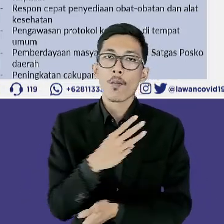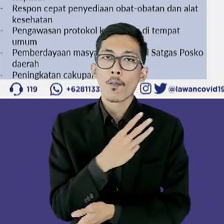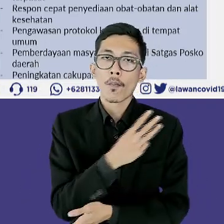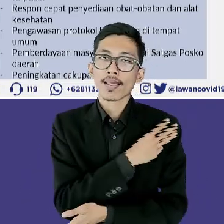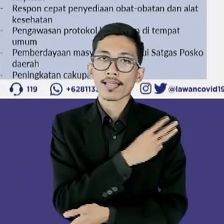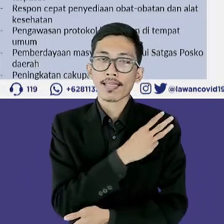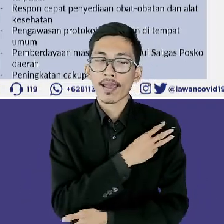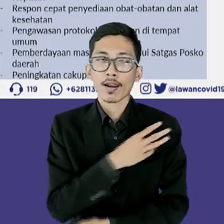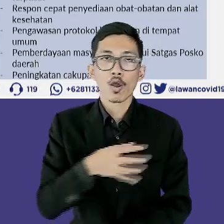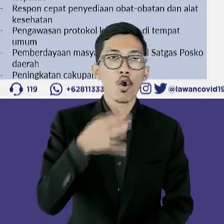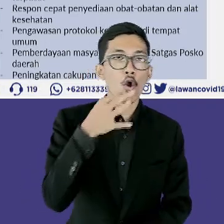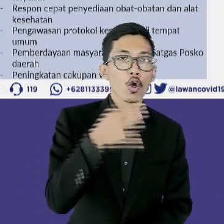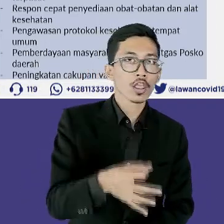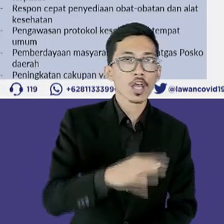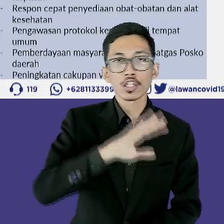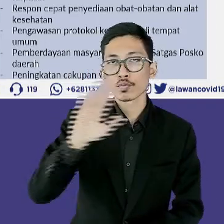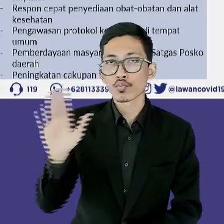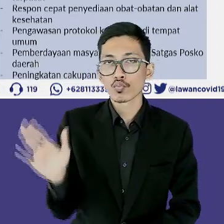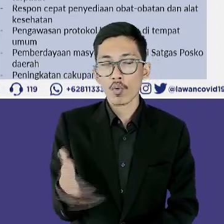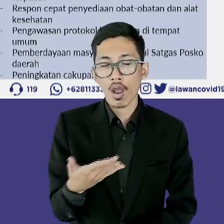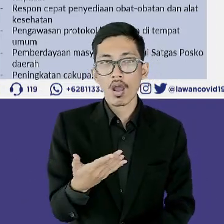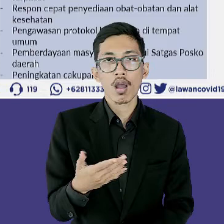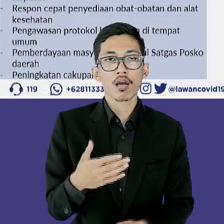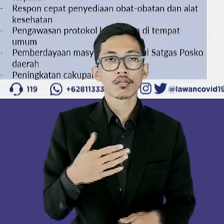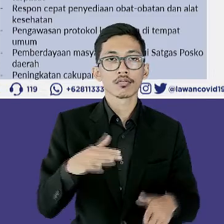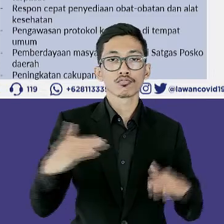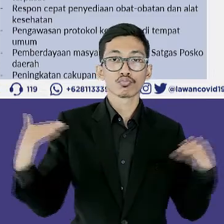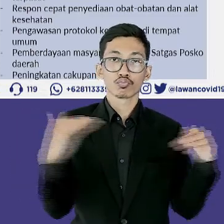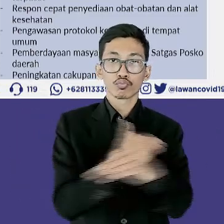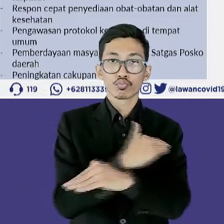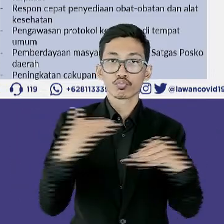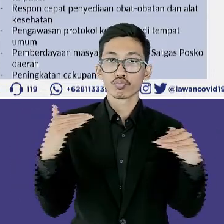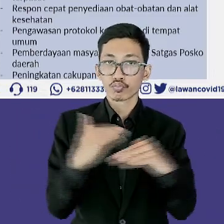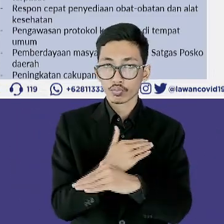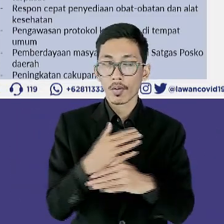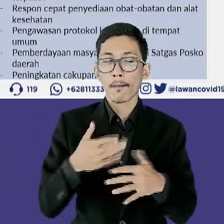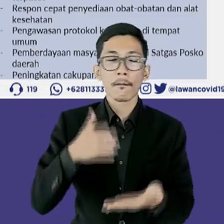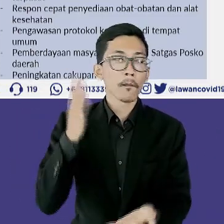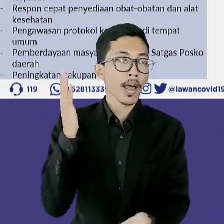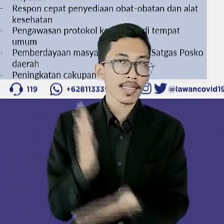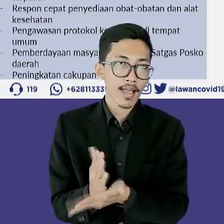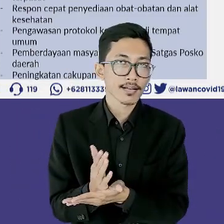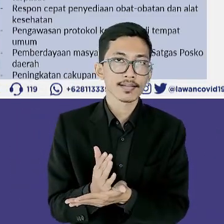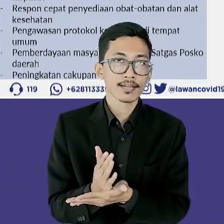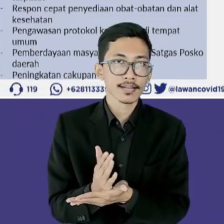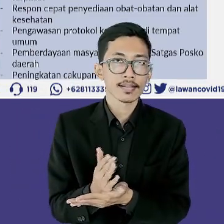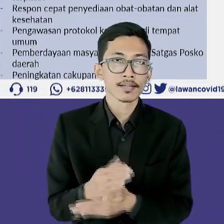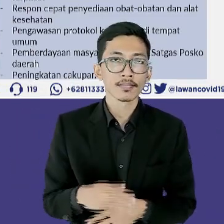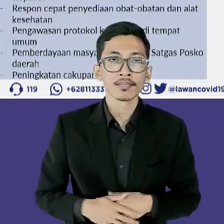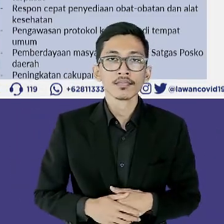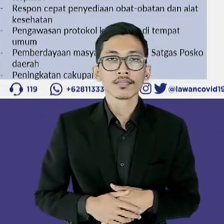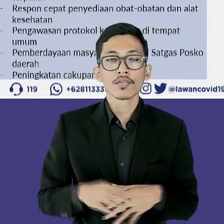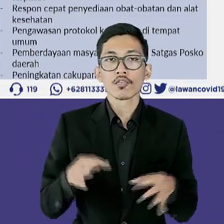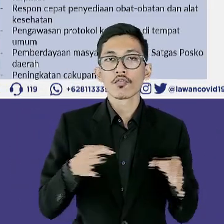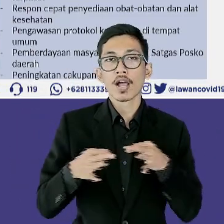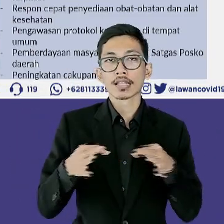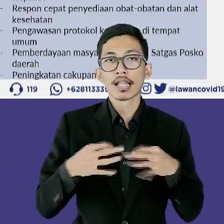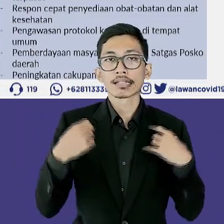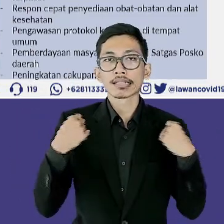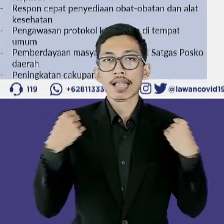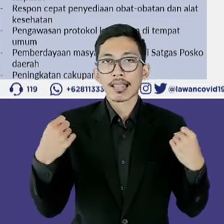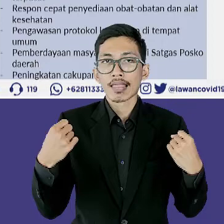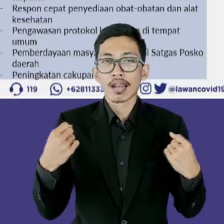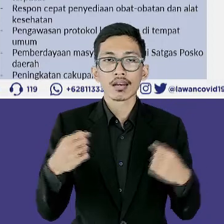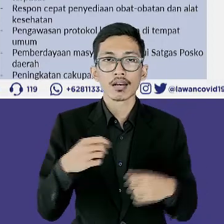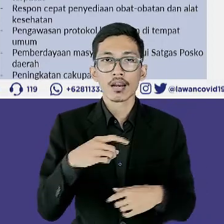kota, kemudian pembatasan perjalanan dalam dan luar negeri, kemudian penguatan fasilitas pelayanan kesehatan dengan